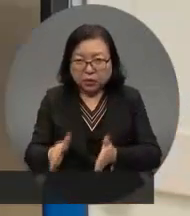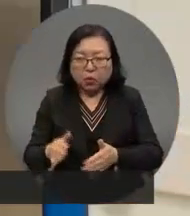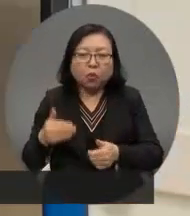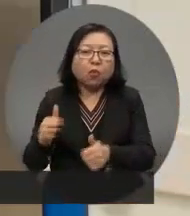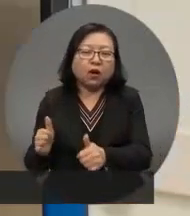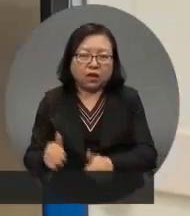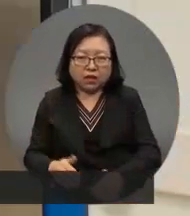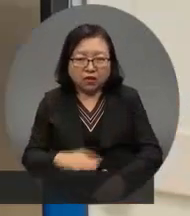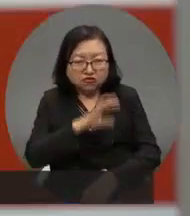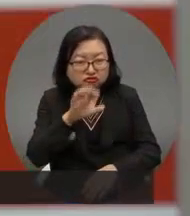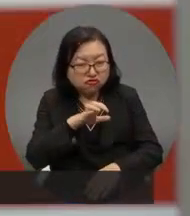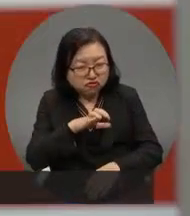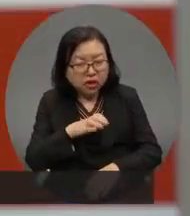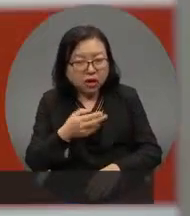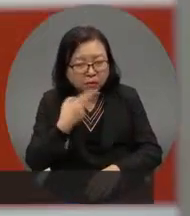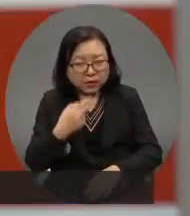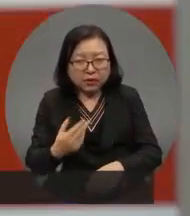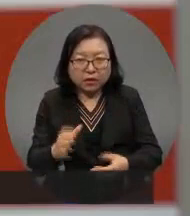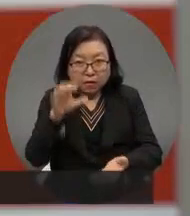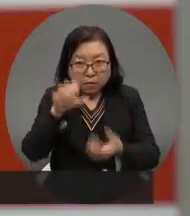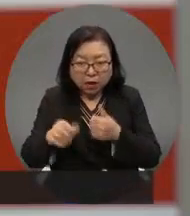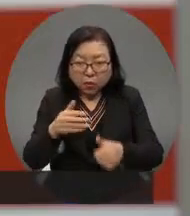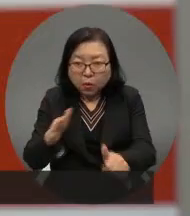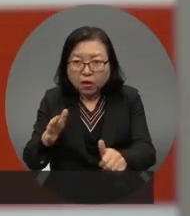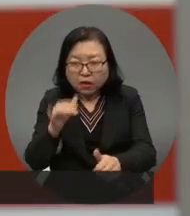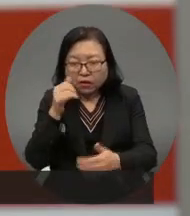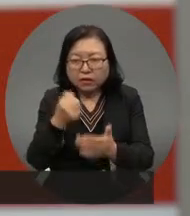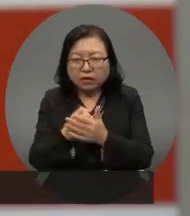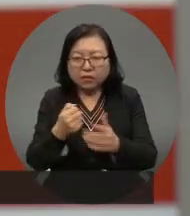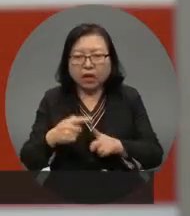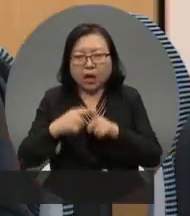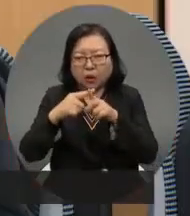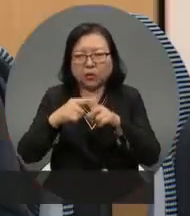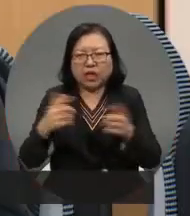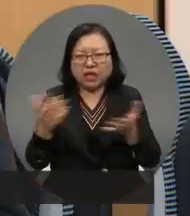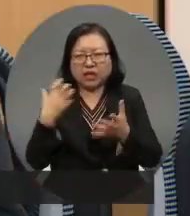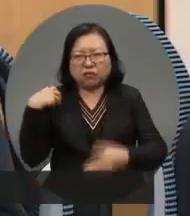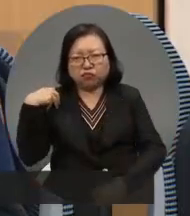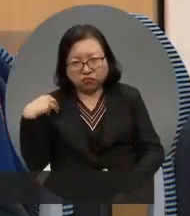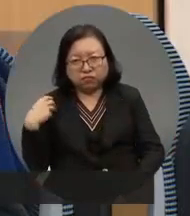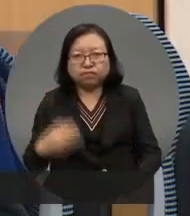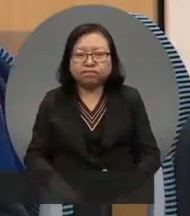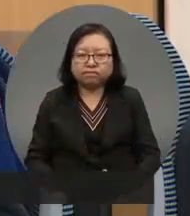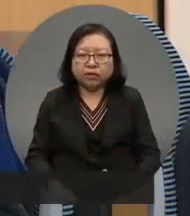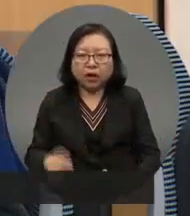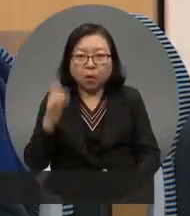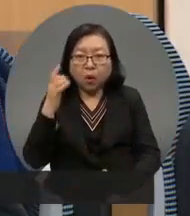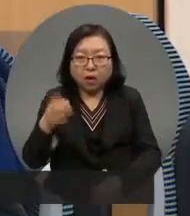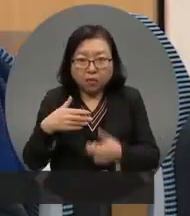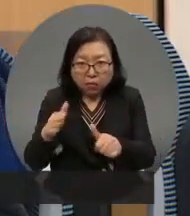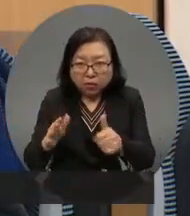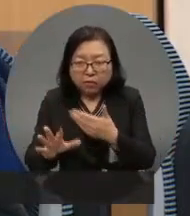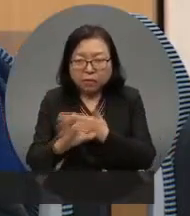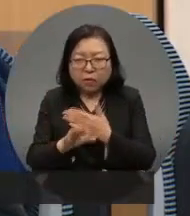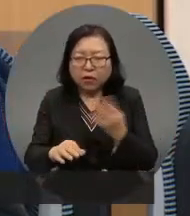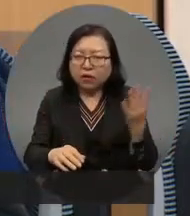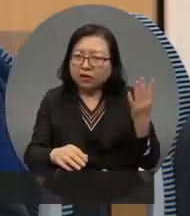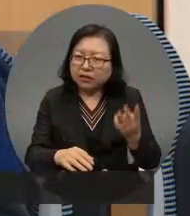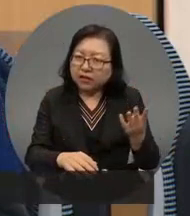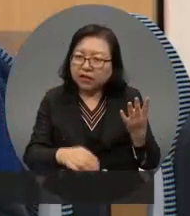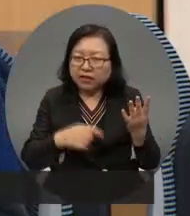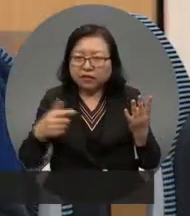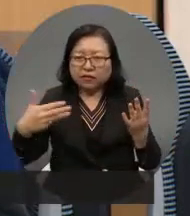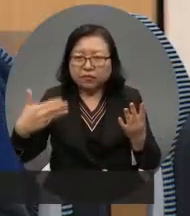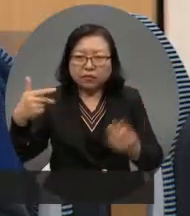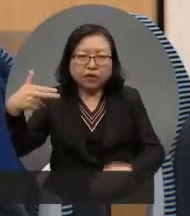곧장 중환자를 맡게 되면서 간호사들의 업무 부담도 훌쩍 늘었습니다. 중환자실을 갔을 경우는 4에서 8주 사이에 인수인계